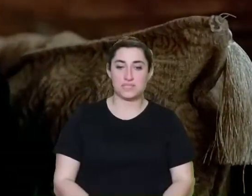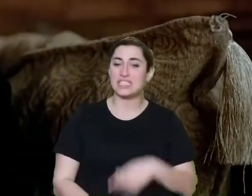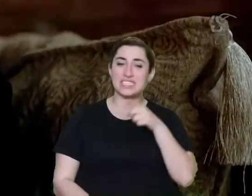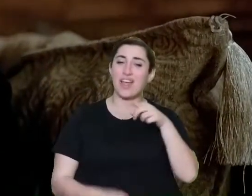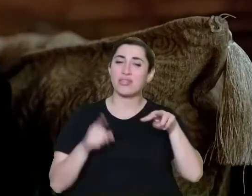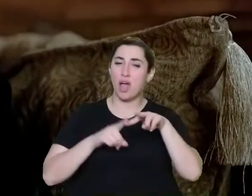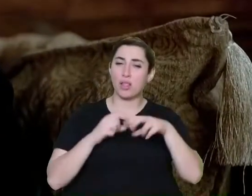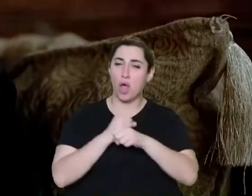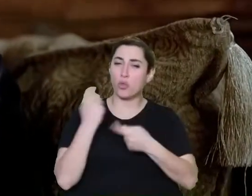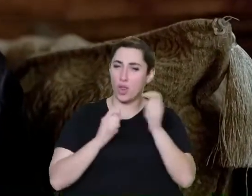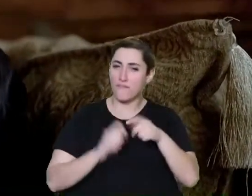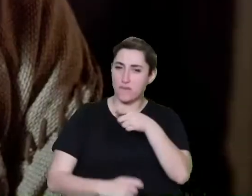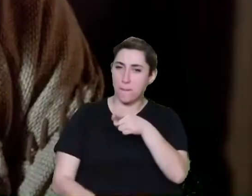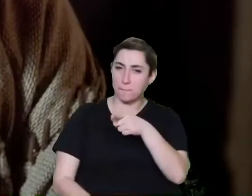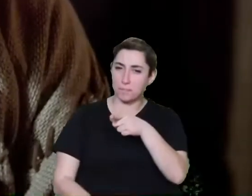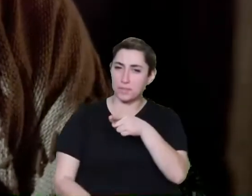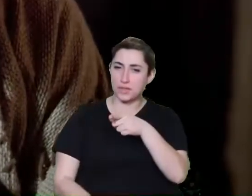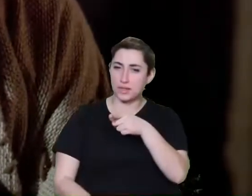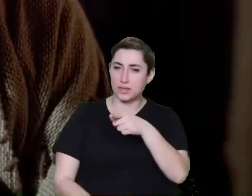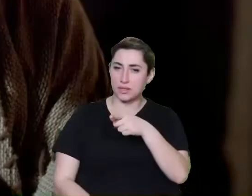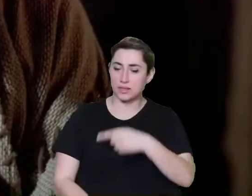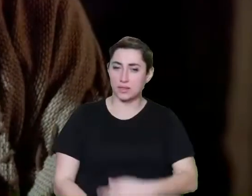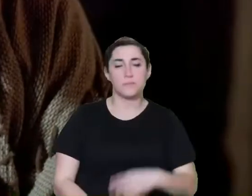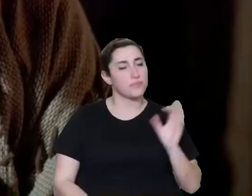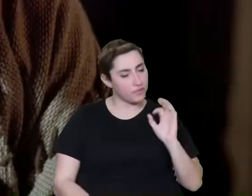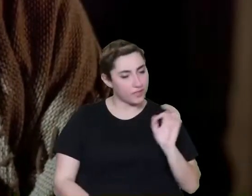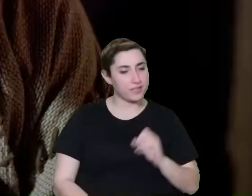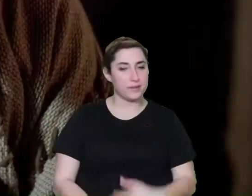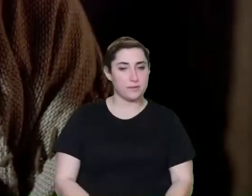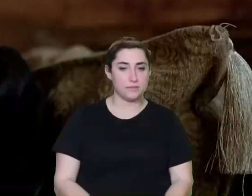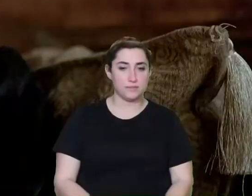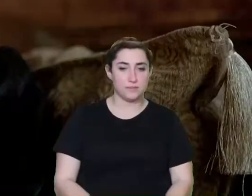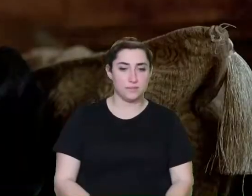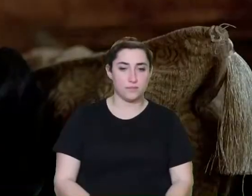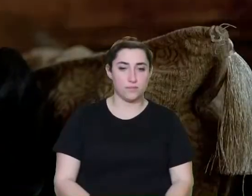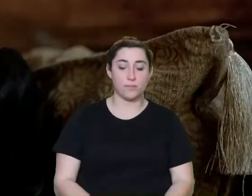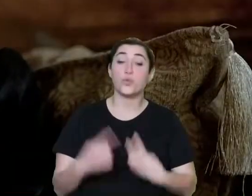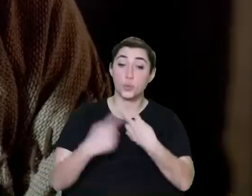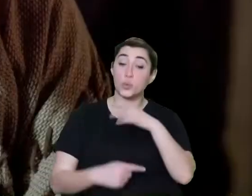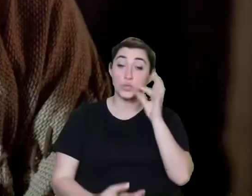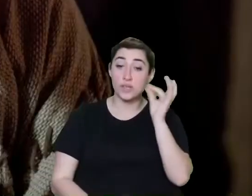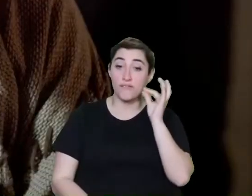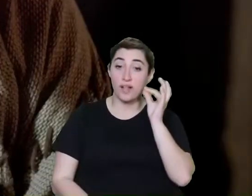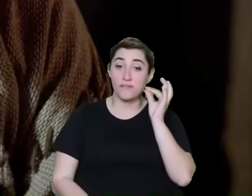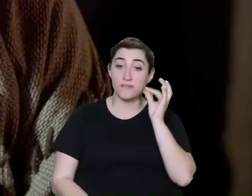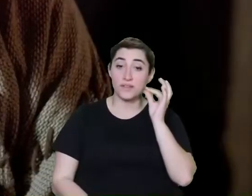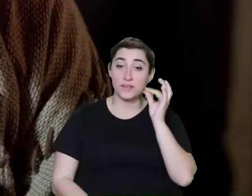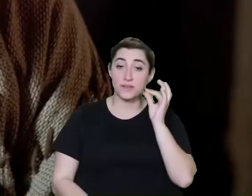Sen Nallıhan da vazife yaparıymışsın. Evet. Yunus Efendi,